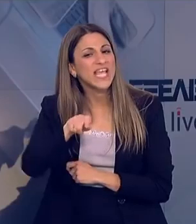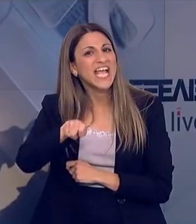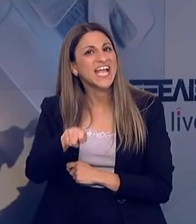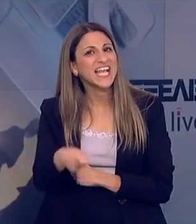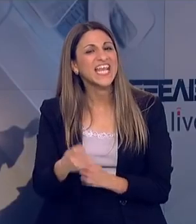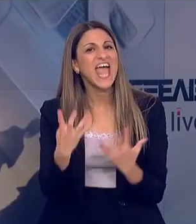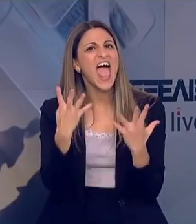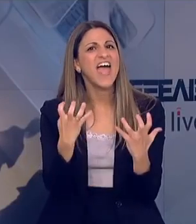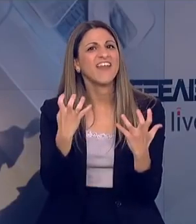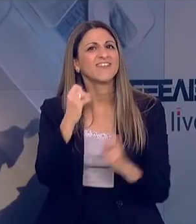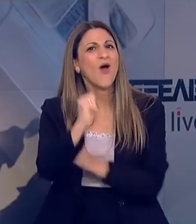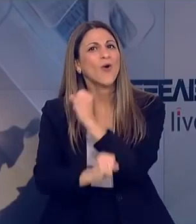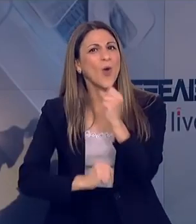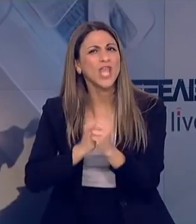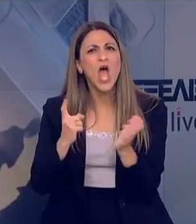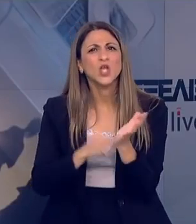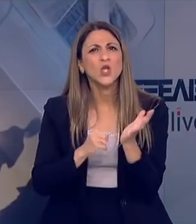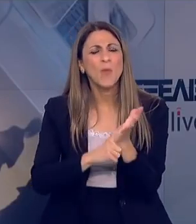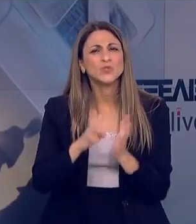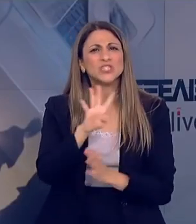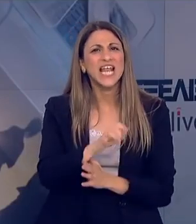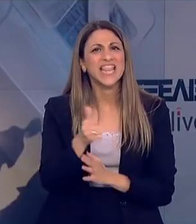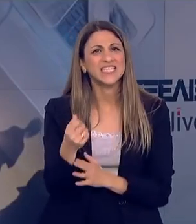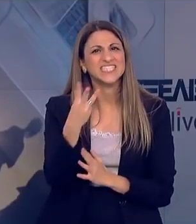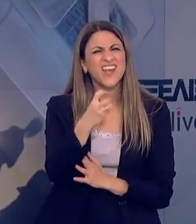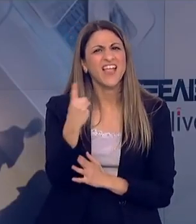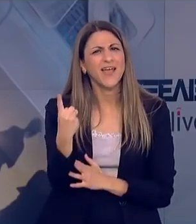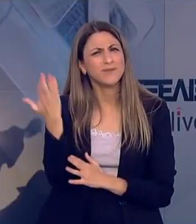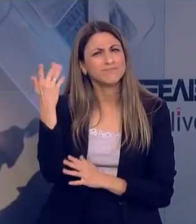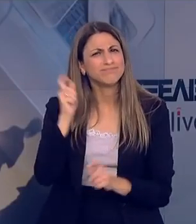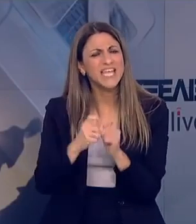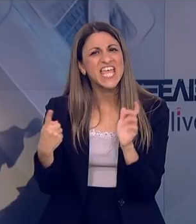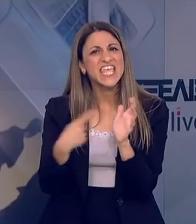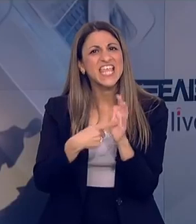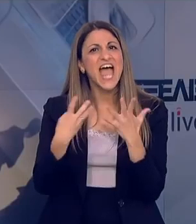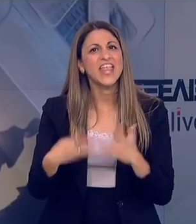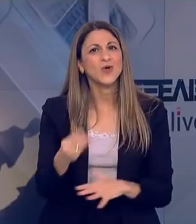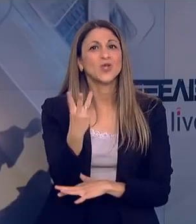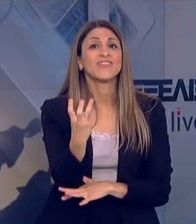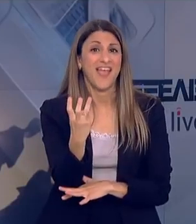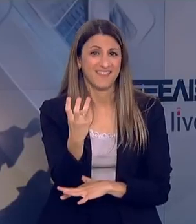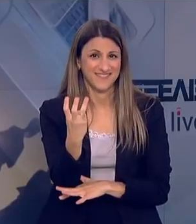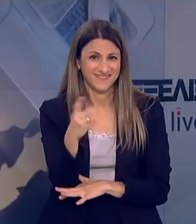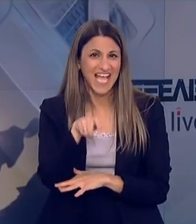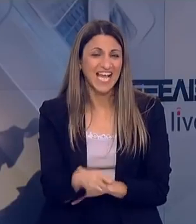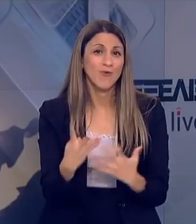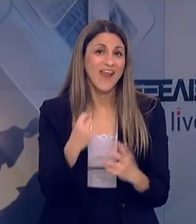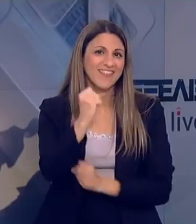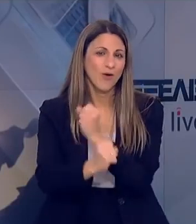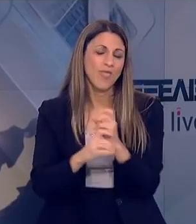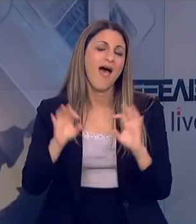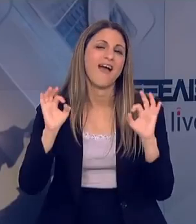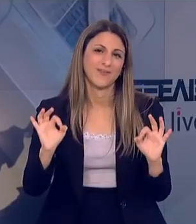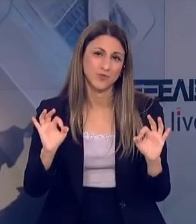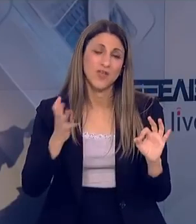την ίδρυσή του με τον νόμο 4661 του 30. Και με αφορμή τη σημερινή μέρα να τους ευχαριστήσω δημόσια για τη συμμετοχή τους στην προσπάθεια